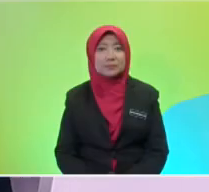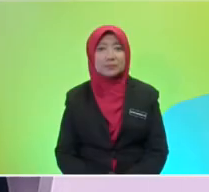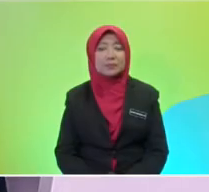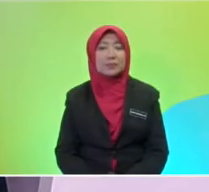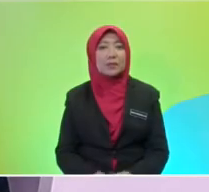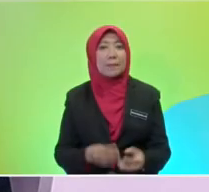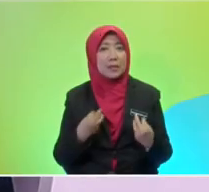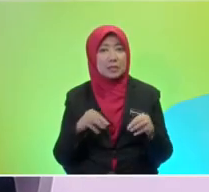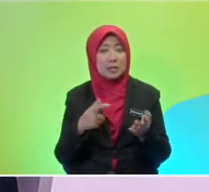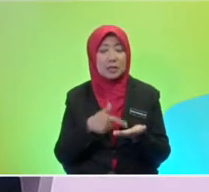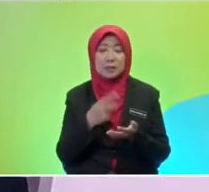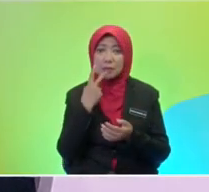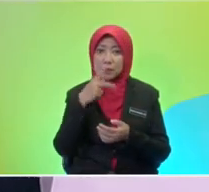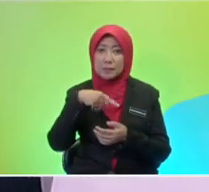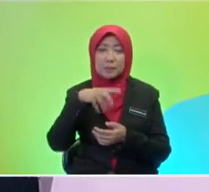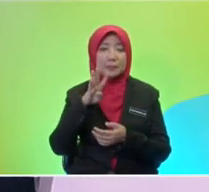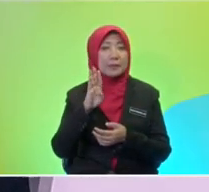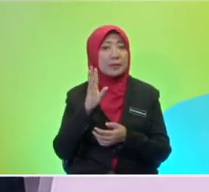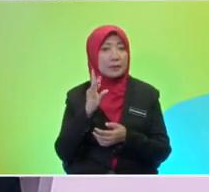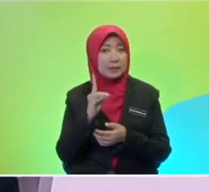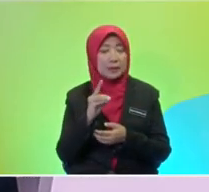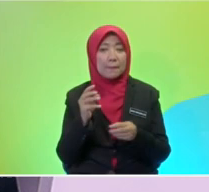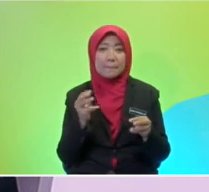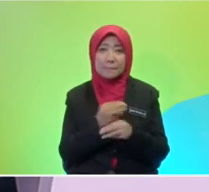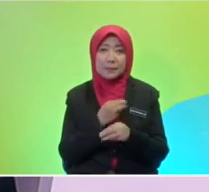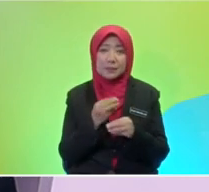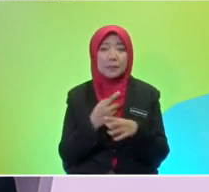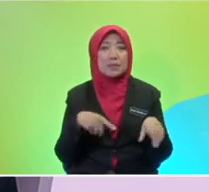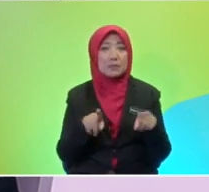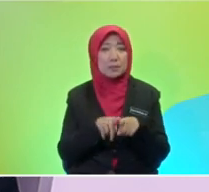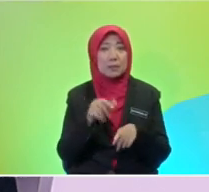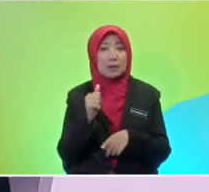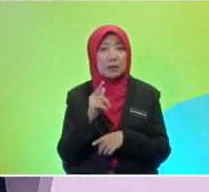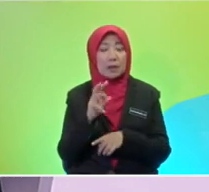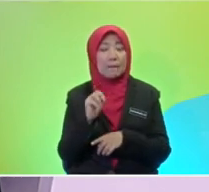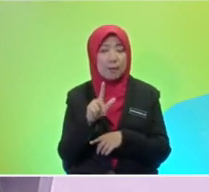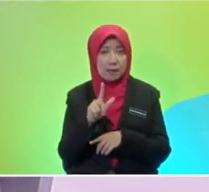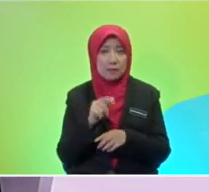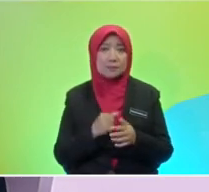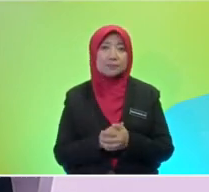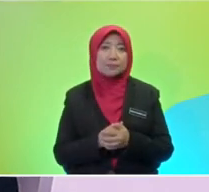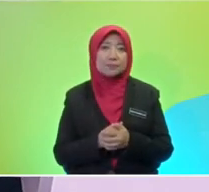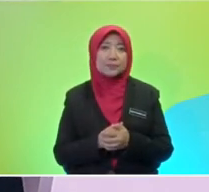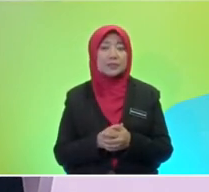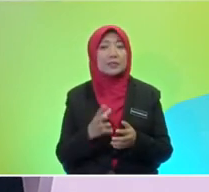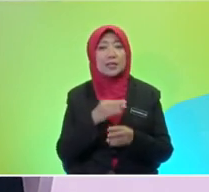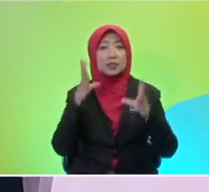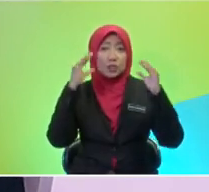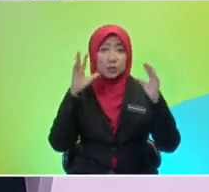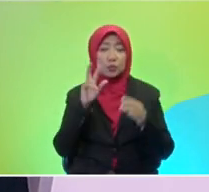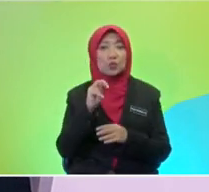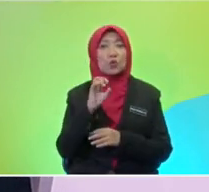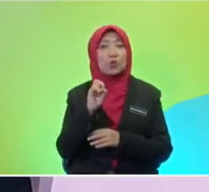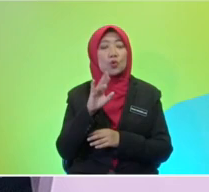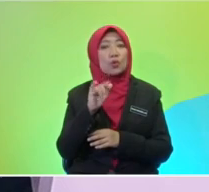baik masih lagi menyaksikan penaksiran bilik gajah bersama dengan saya Akma Nazi dan semestinya guru kita yaitu